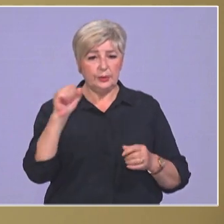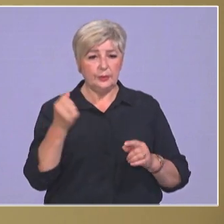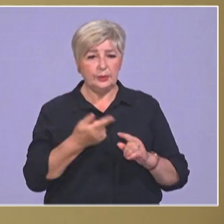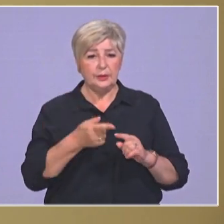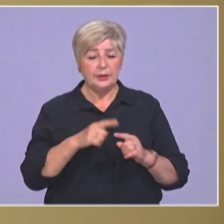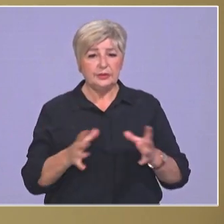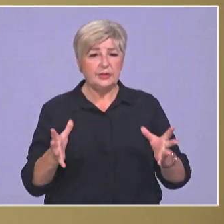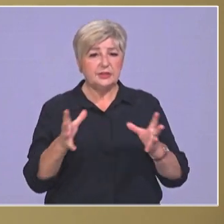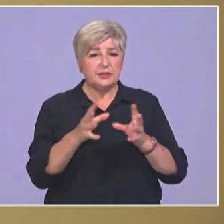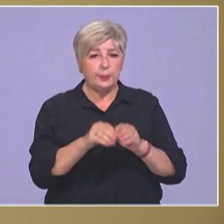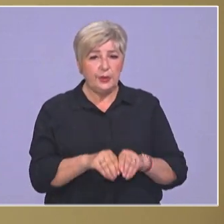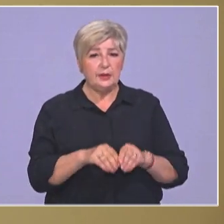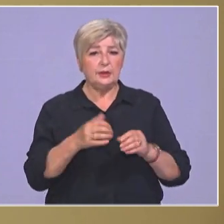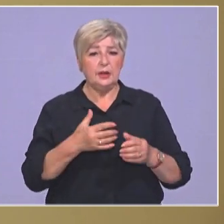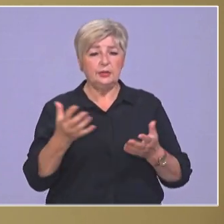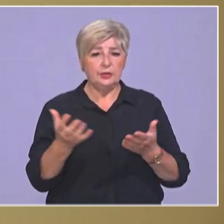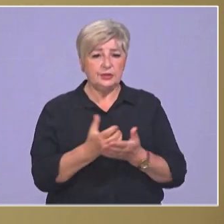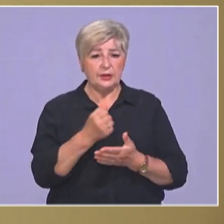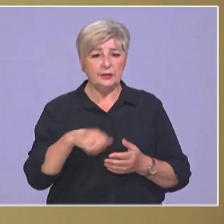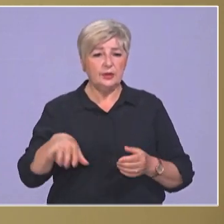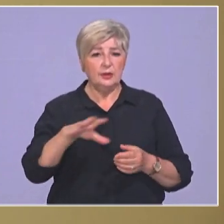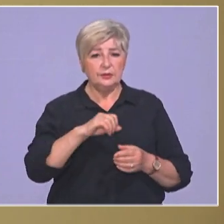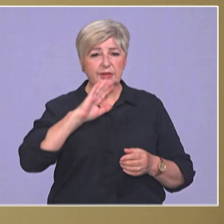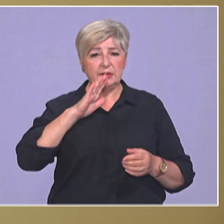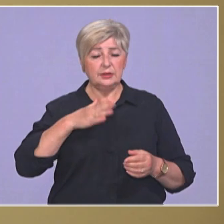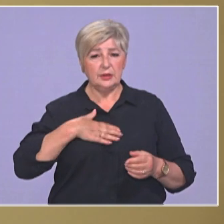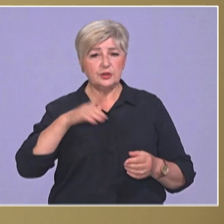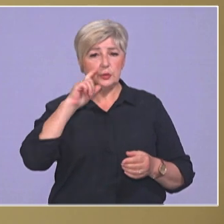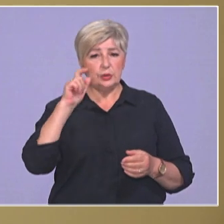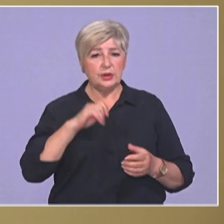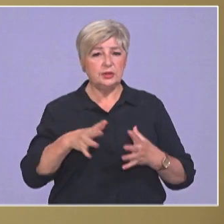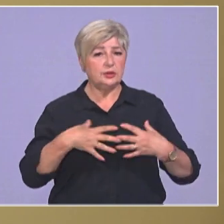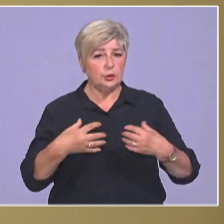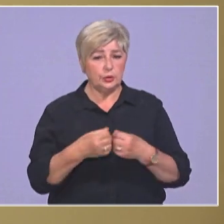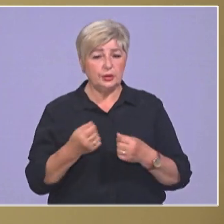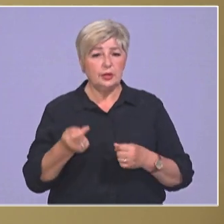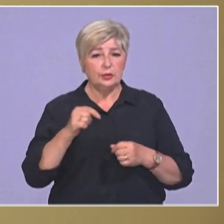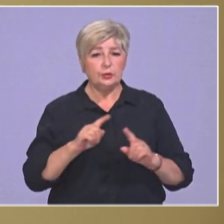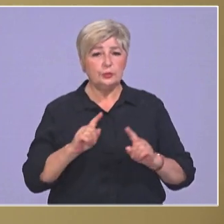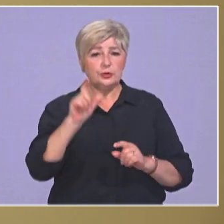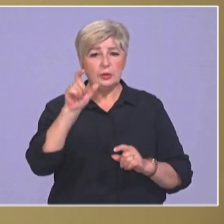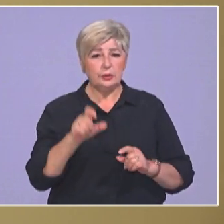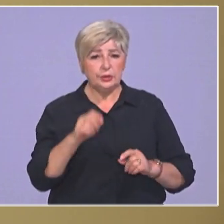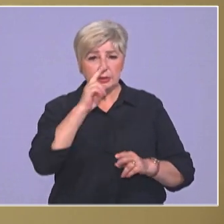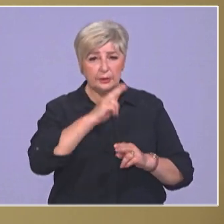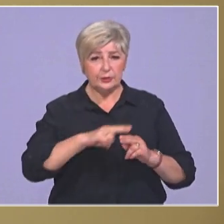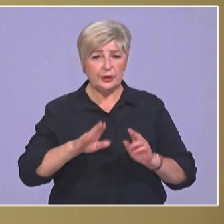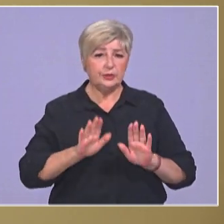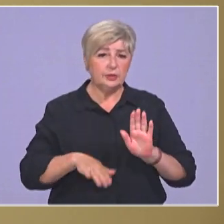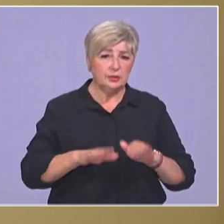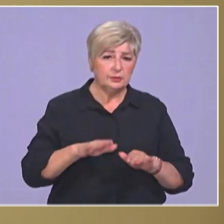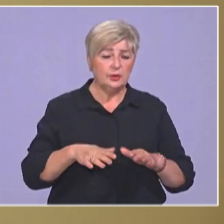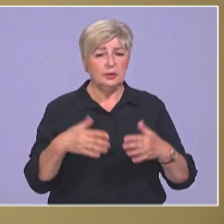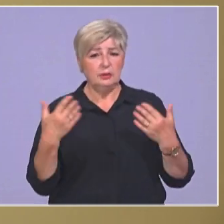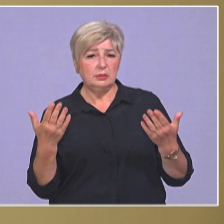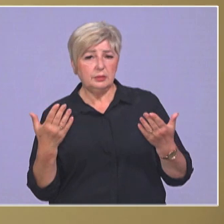спільне досягнення всієї нашої великої української родини. Тому що, коли людина втратила кінцівки і каже,